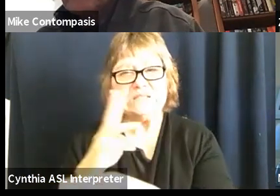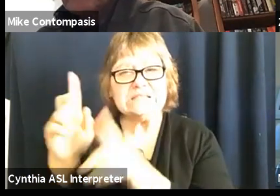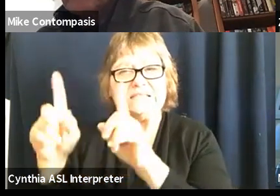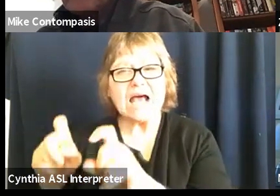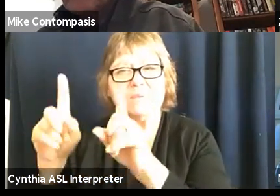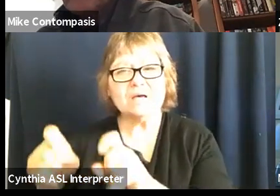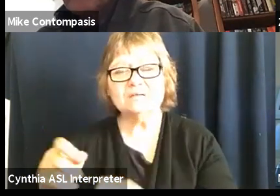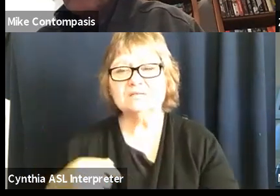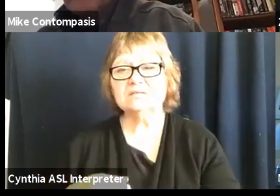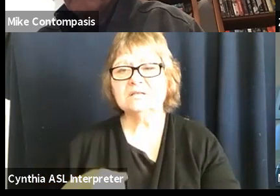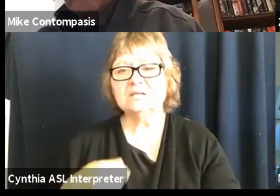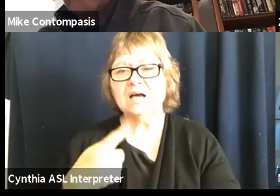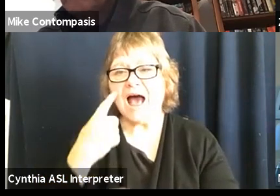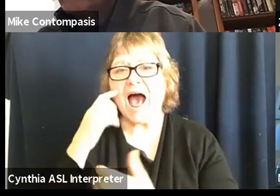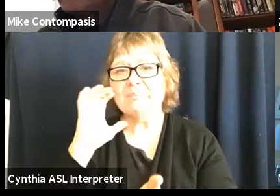咁我谂我嘅谂法系。I believe.